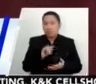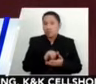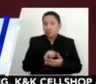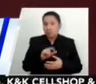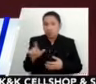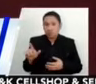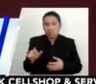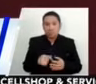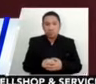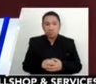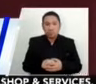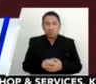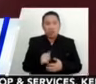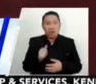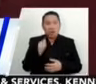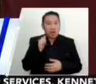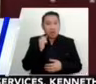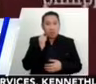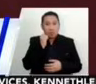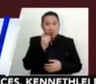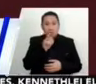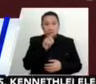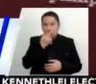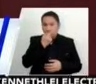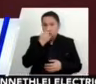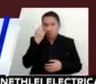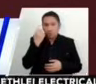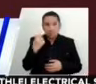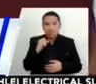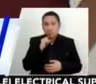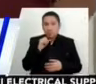naman muna magsalita si Duterte dahil hindi pa raw niya natatanggap